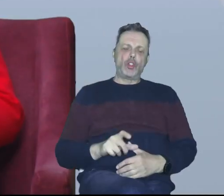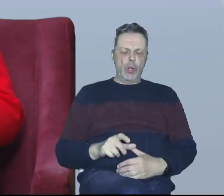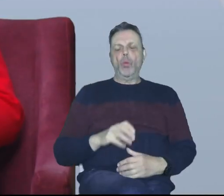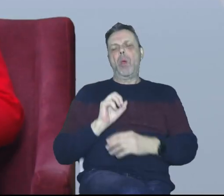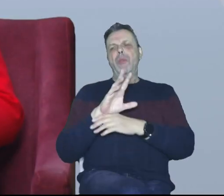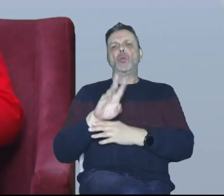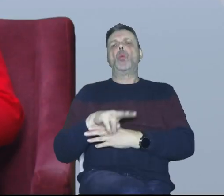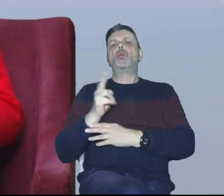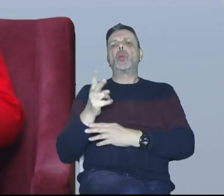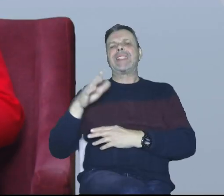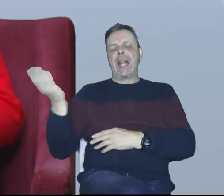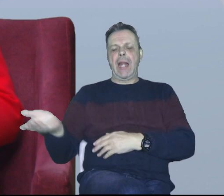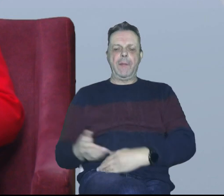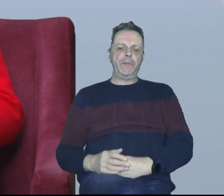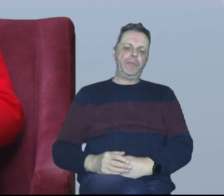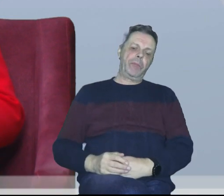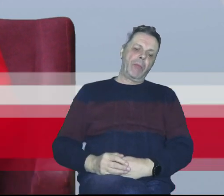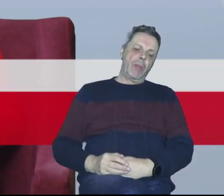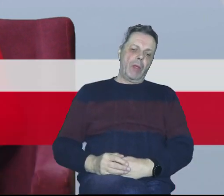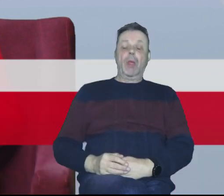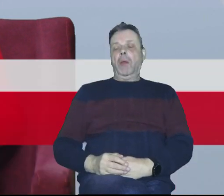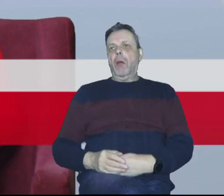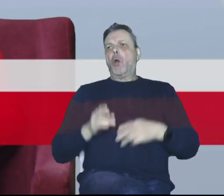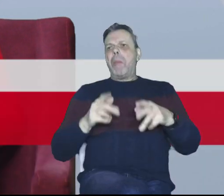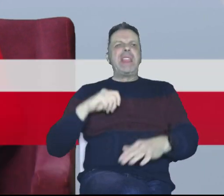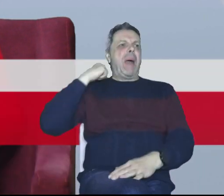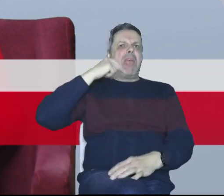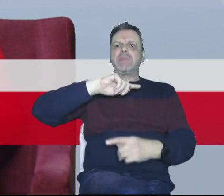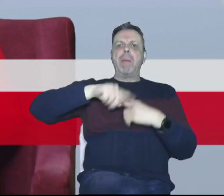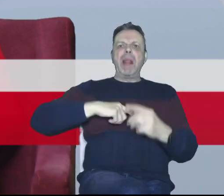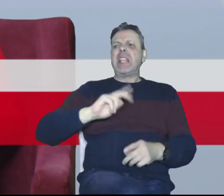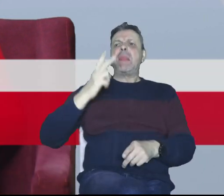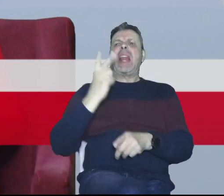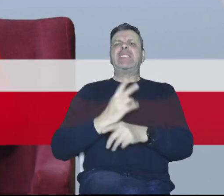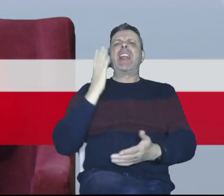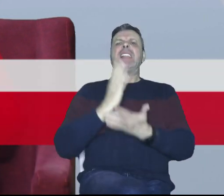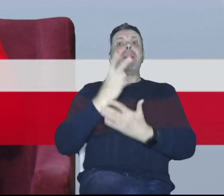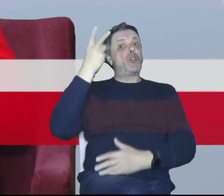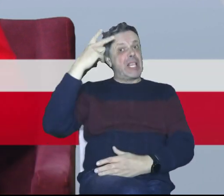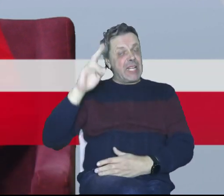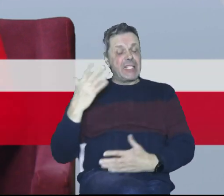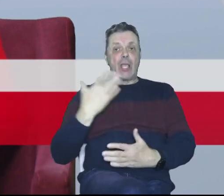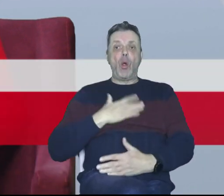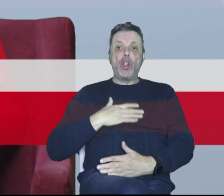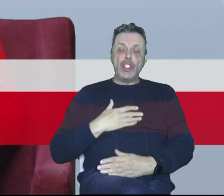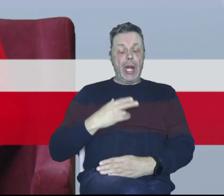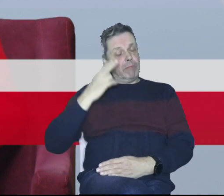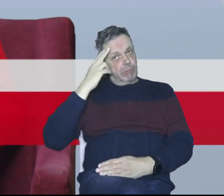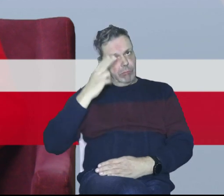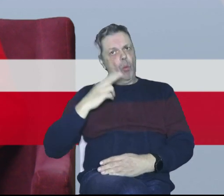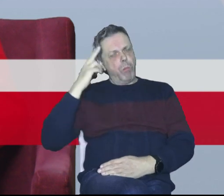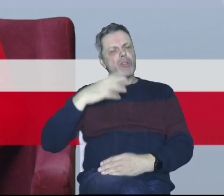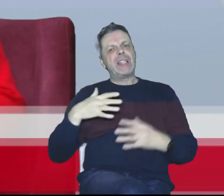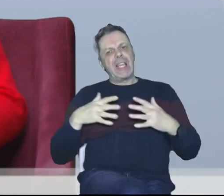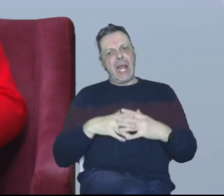Poštovani gledatelji, dobrodošli iz druge strane. Jedinstvena zagrebačka tura koja spaja komediju, pjesmu, ples nije rezervirana samo za strance koji